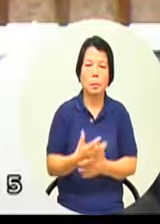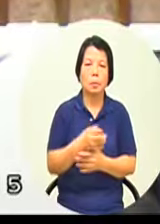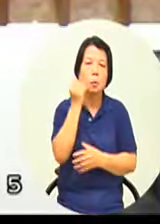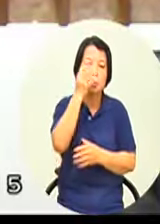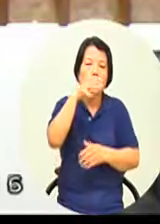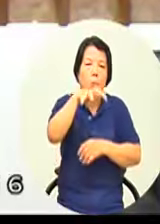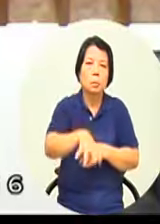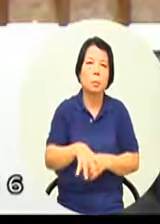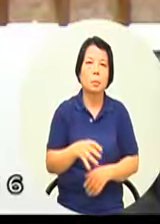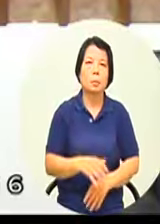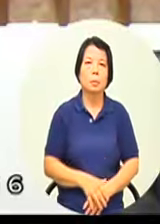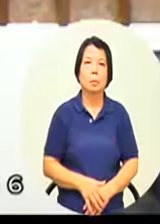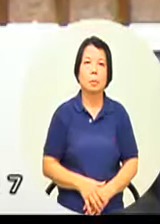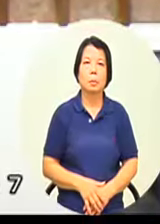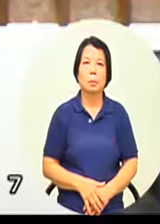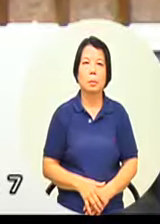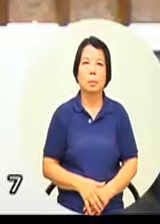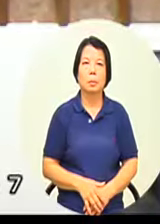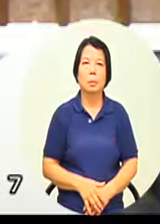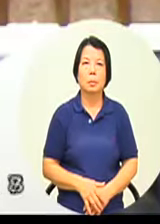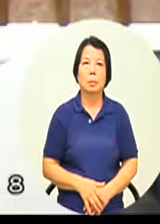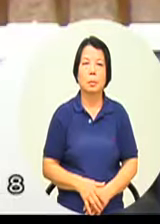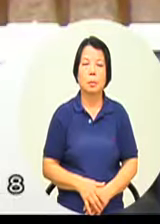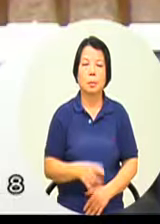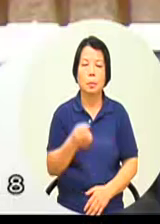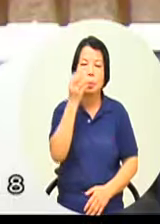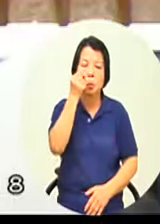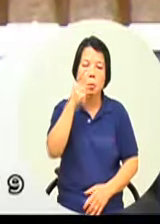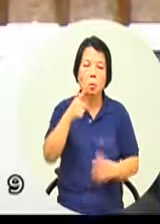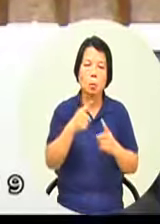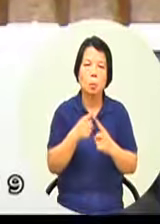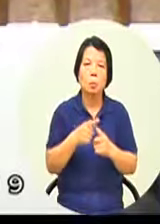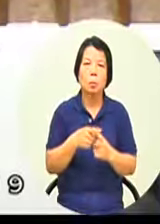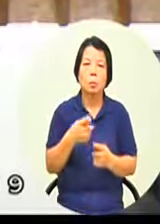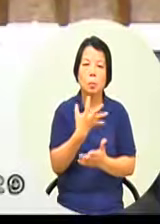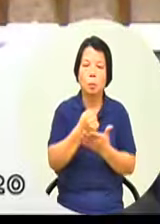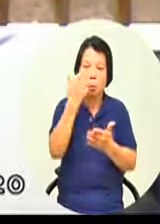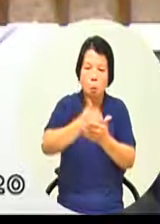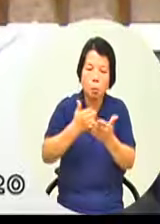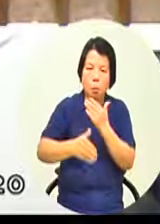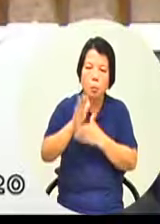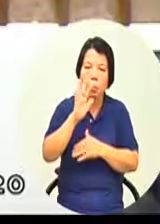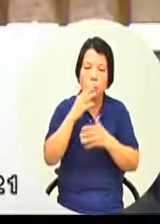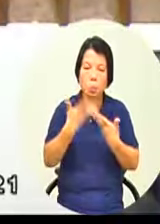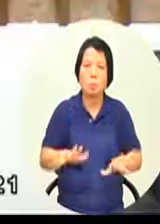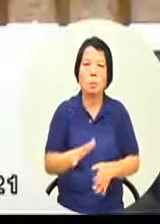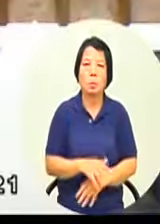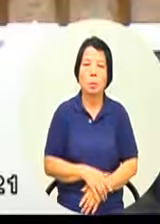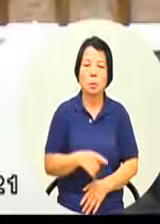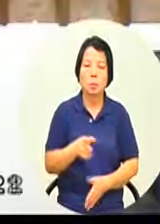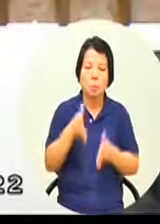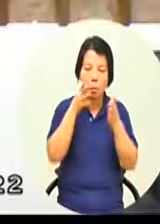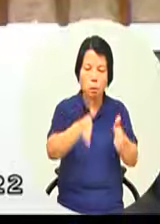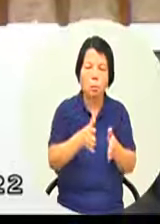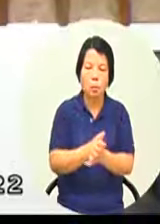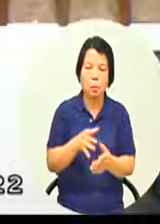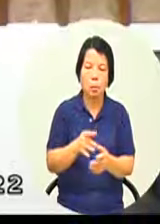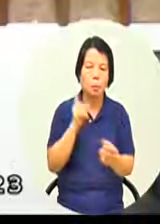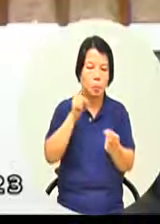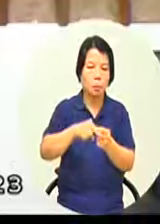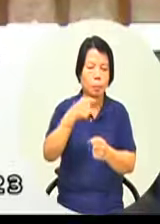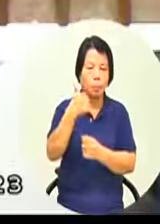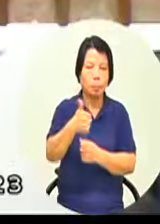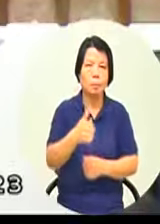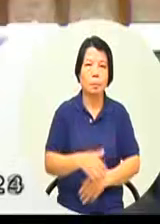在那个我们的那个观光人数有减少很多，所以你这些方向是正确，只是说很多事